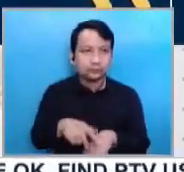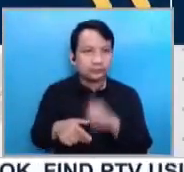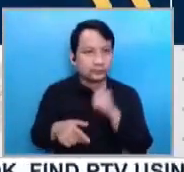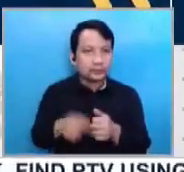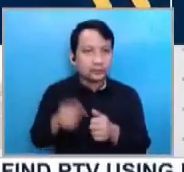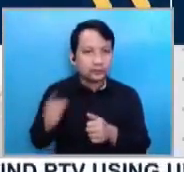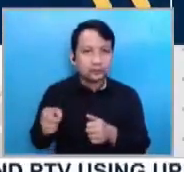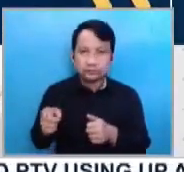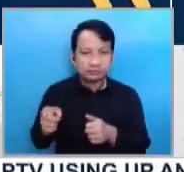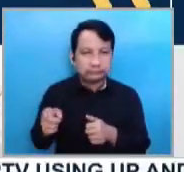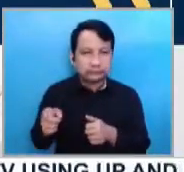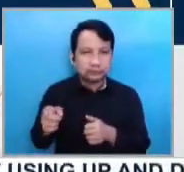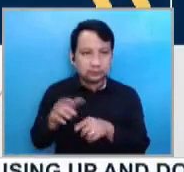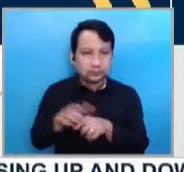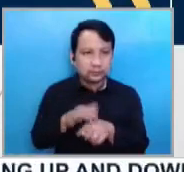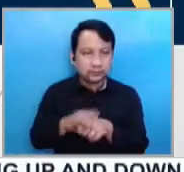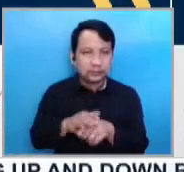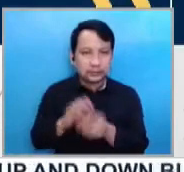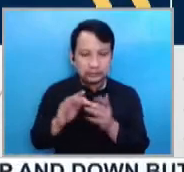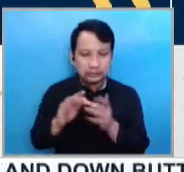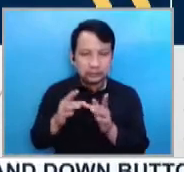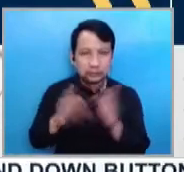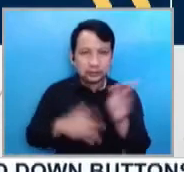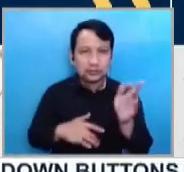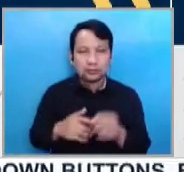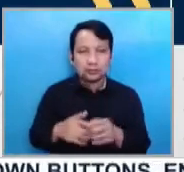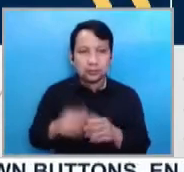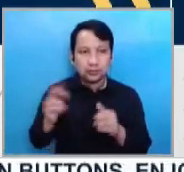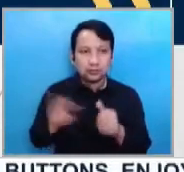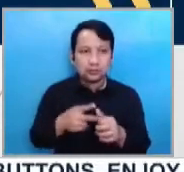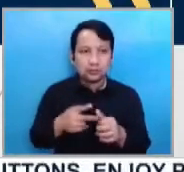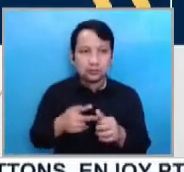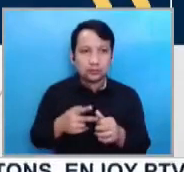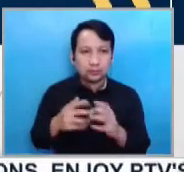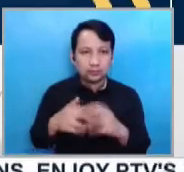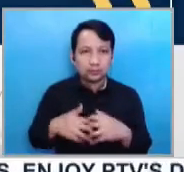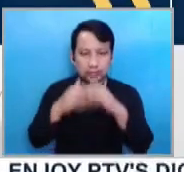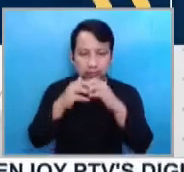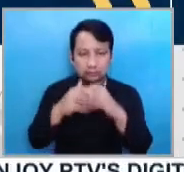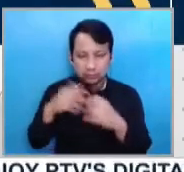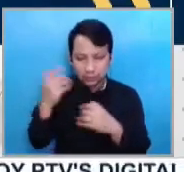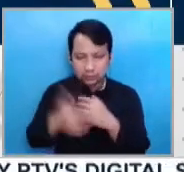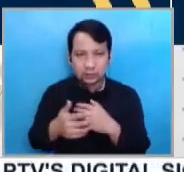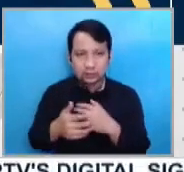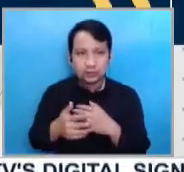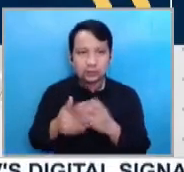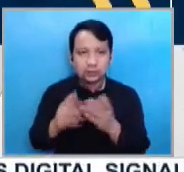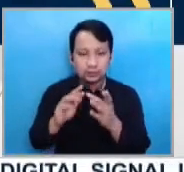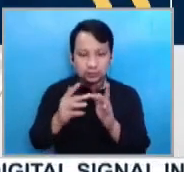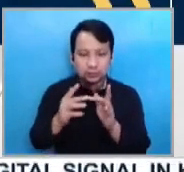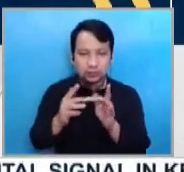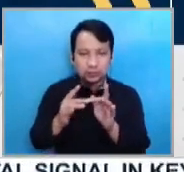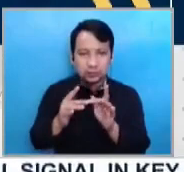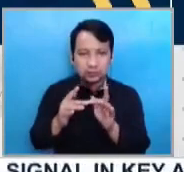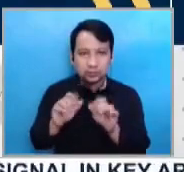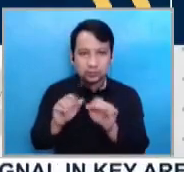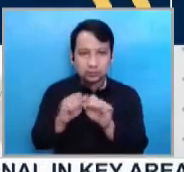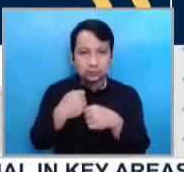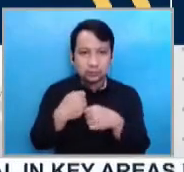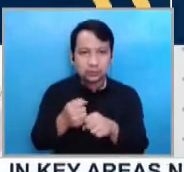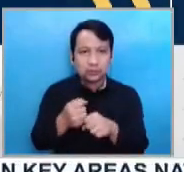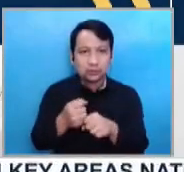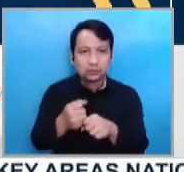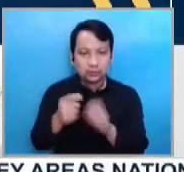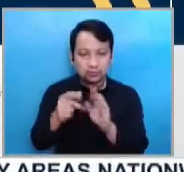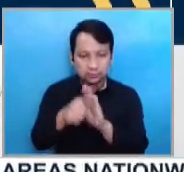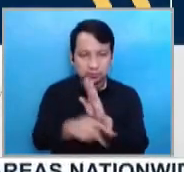Pacquiao sa mabagal na internet, kaya naman prioridad niya ang pagtatayo ng maayos na broadband infrastructure at gumawa ng regulasyon